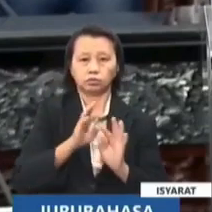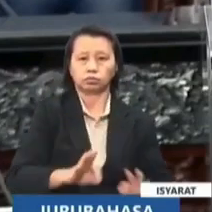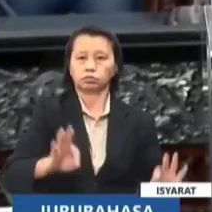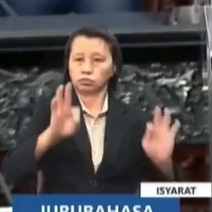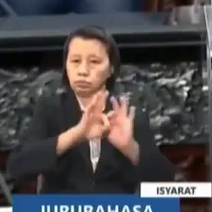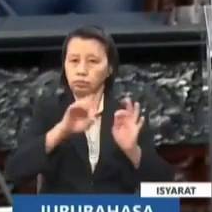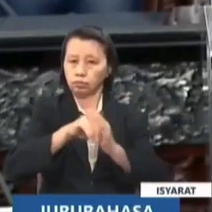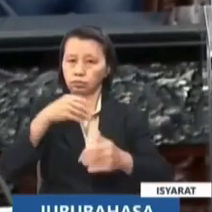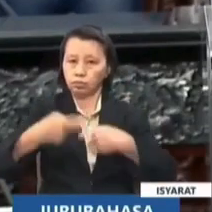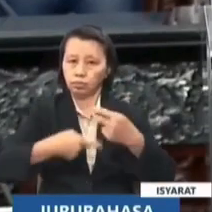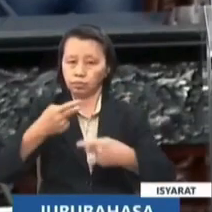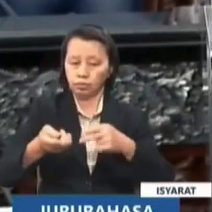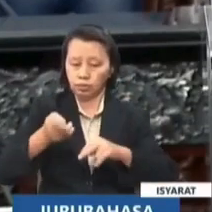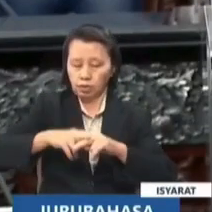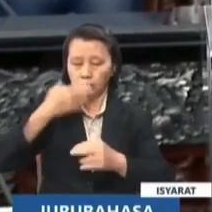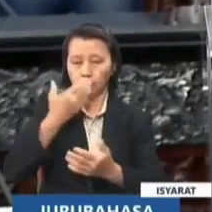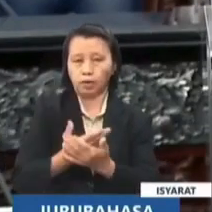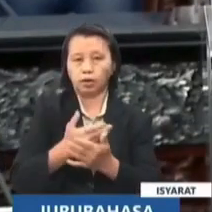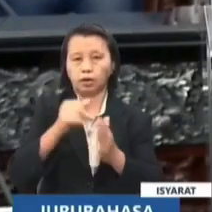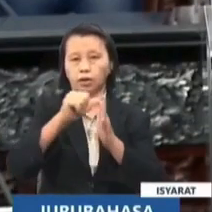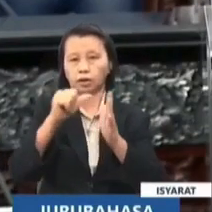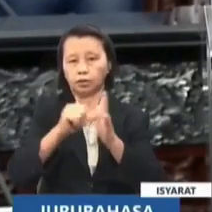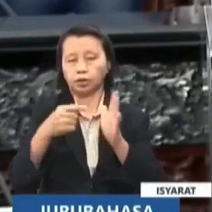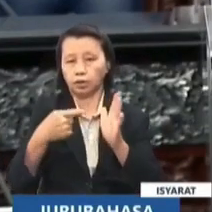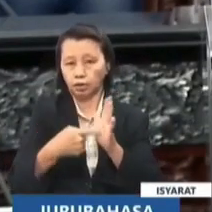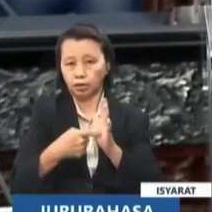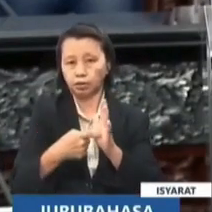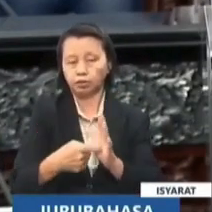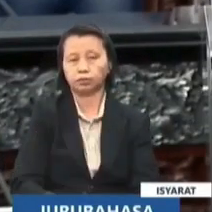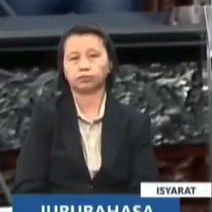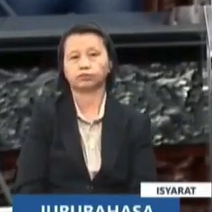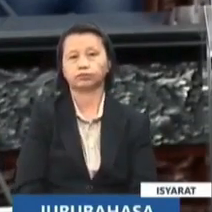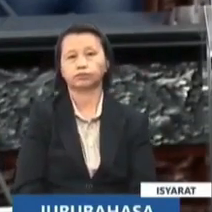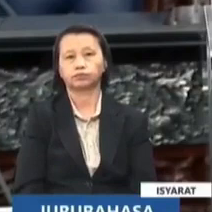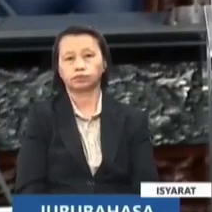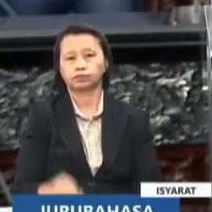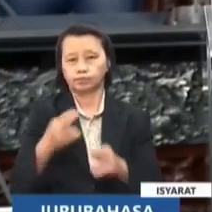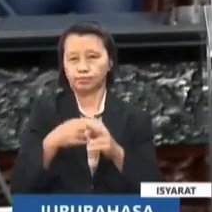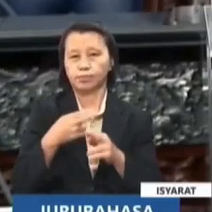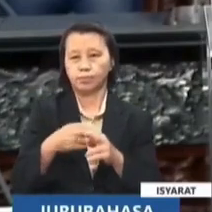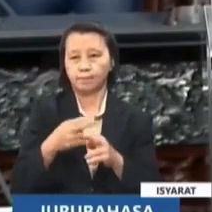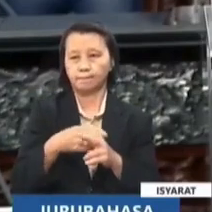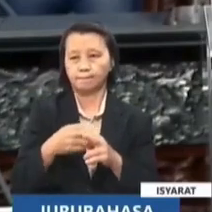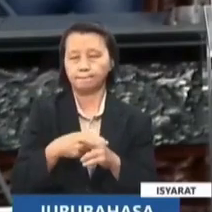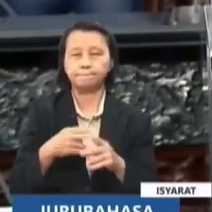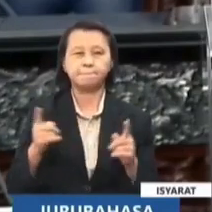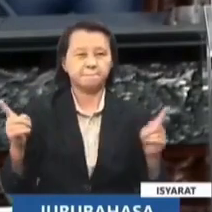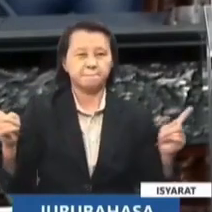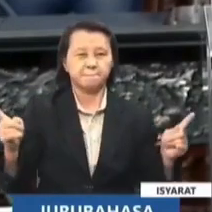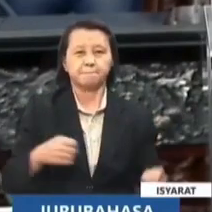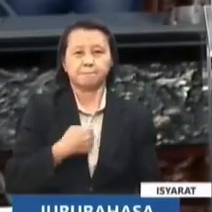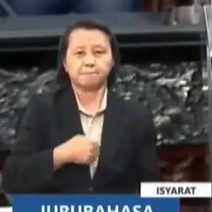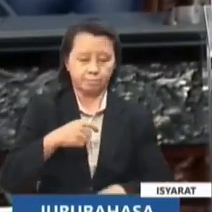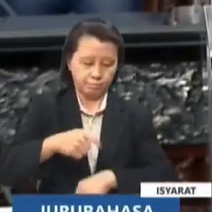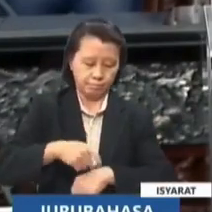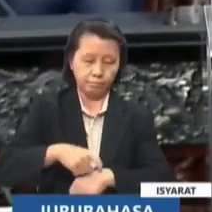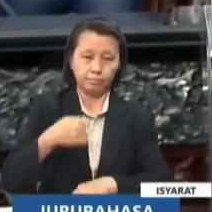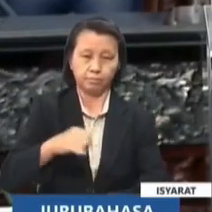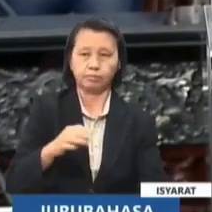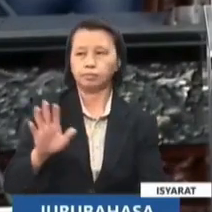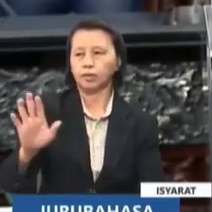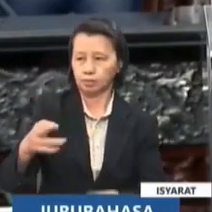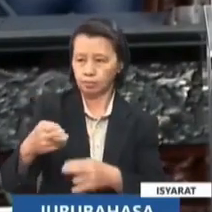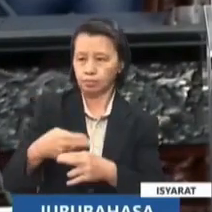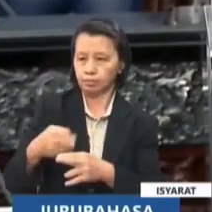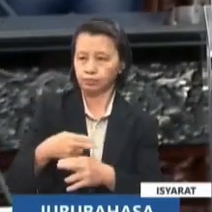keutamaan dalam proses penambahbaikan akta tersebut seperti berikut. Secara ringkas, dia panjang sikit, minta maaf timing Datuk. Kalau boleh